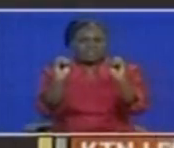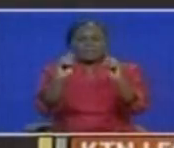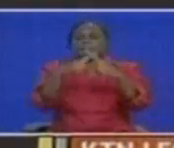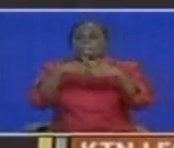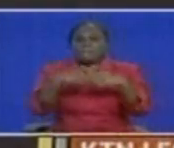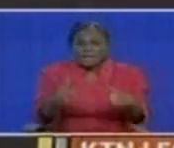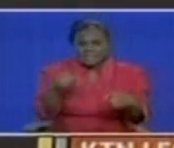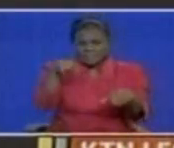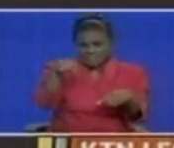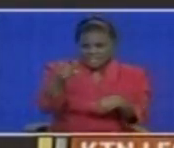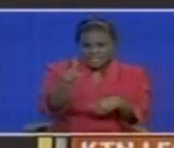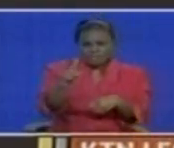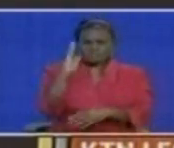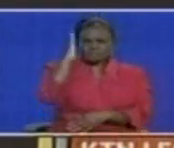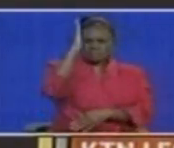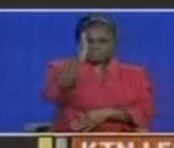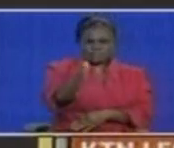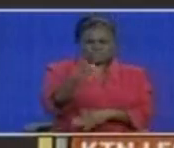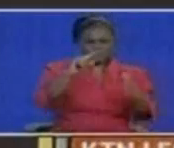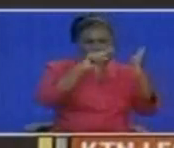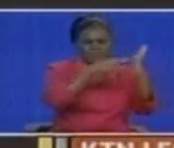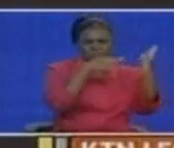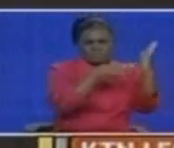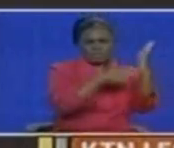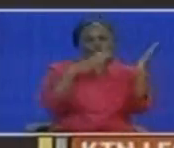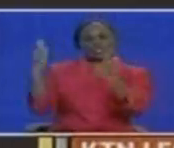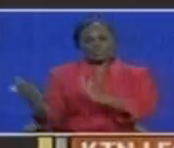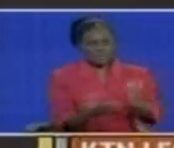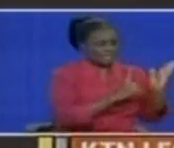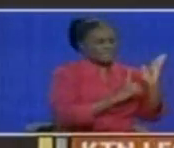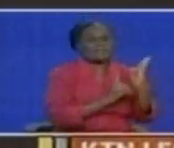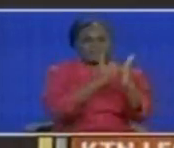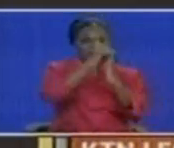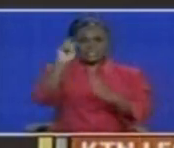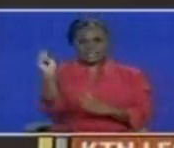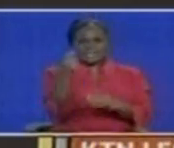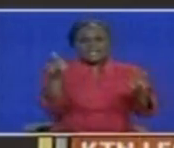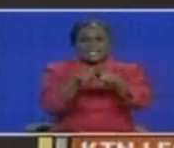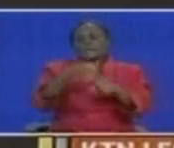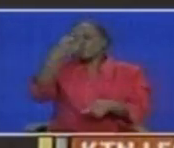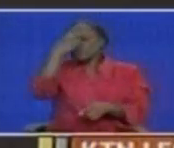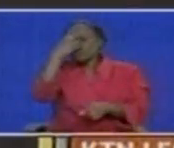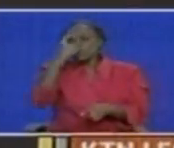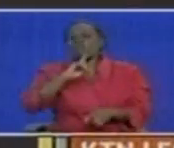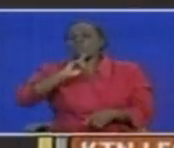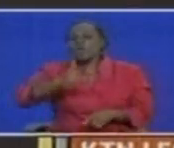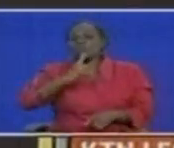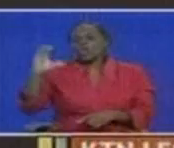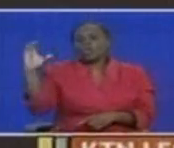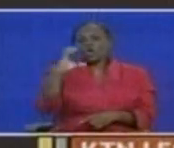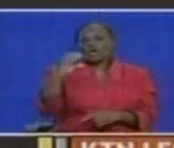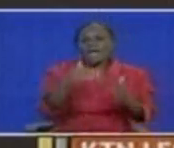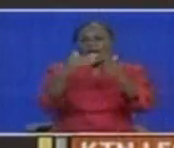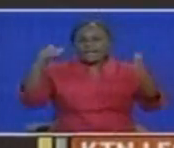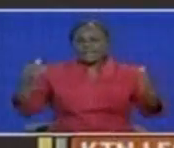yake wataielekeza dira yao katika kuleta maendeleo humu nchini. Ruto pia amewatahadharisha wana CORD dhidi